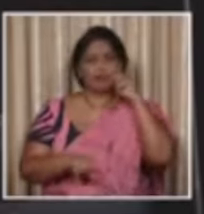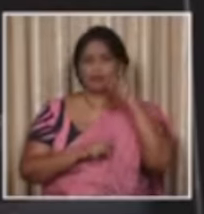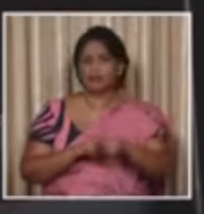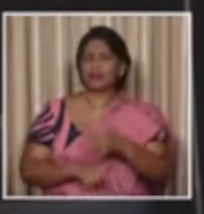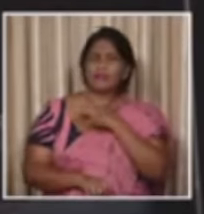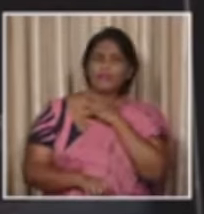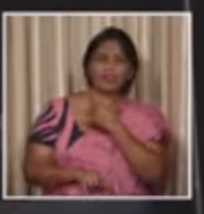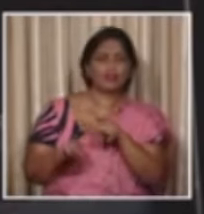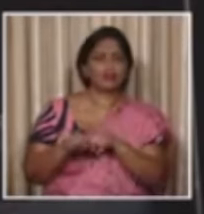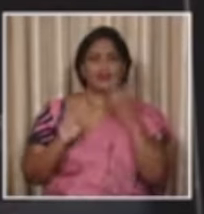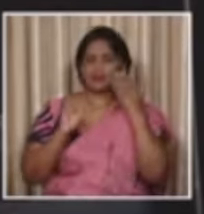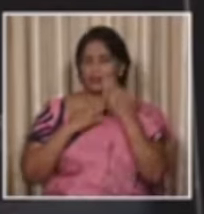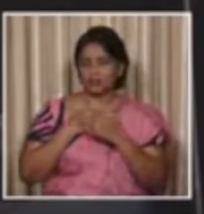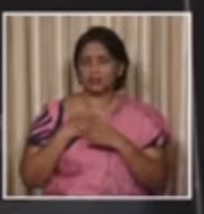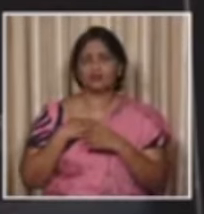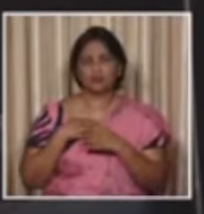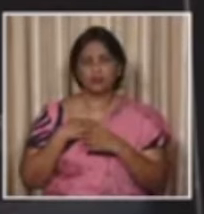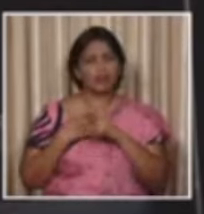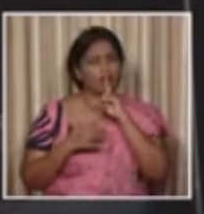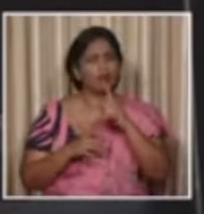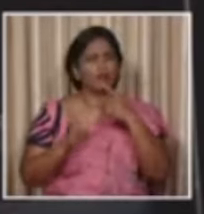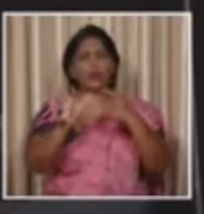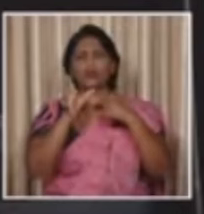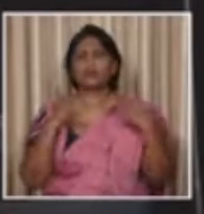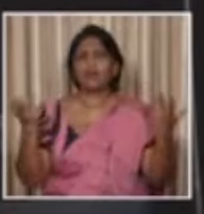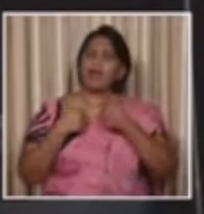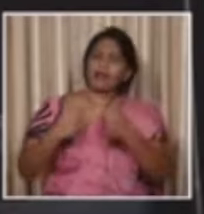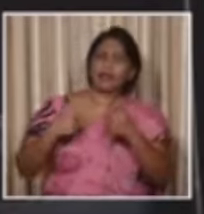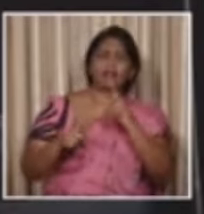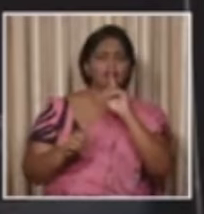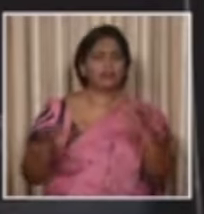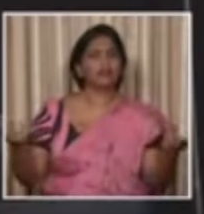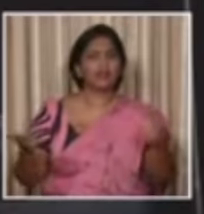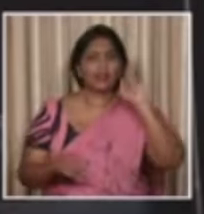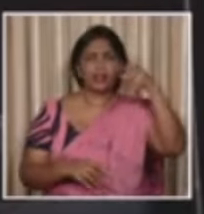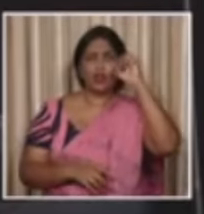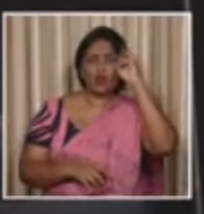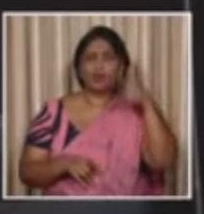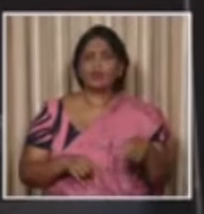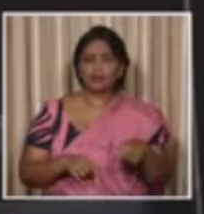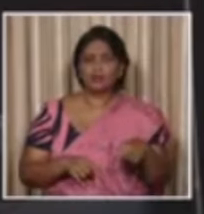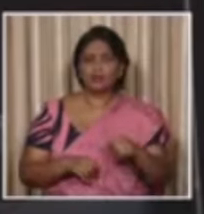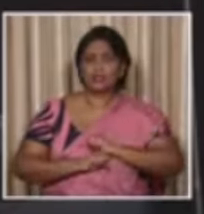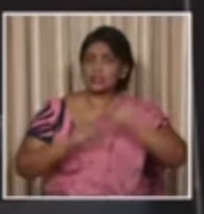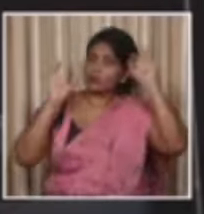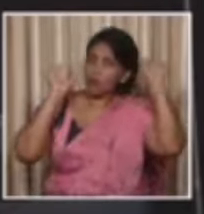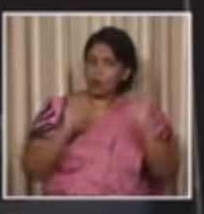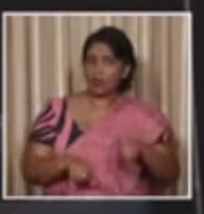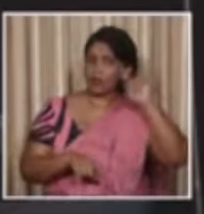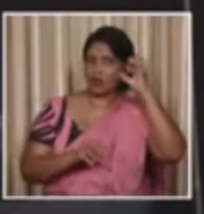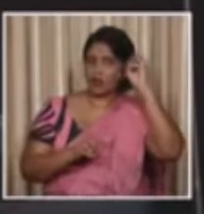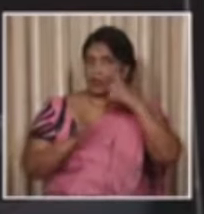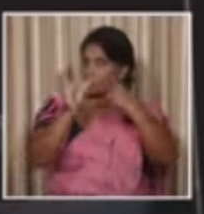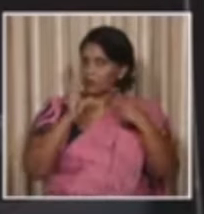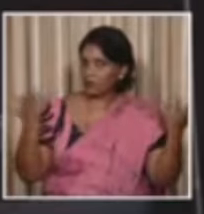මේක විහිළුවක් බවට පත් කරනවා. මම හෙට උදේ මේක අහනවා. ඔබතුමාලා උත්තර දෙන්නේ හරි හරි කියනවා. දැන් හෙට උදේ මෙතන ඇවිල්ලා උපවාසයක් කරන්න තමයි වෙන්නේ. ඔබතුමාලා මේකට